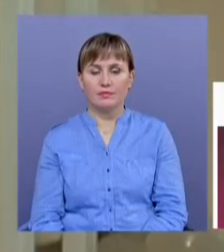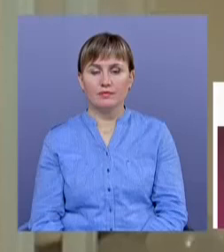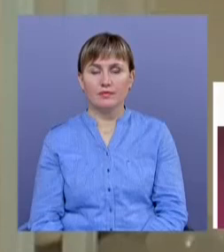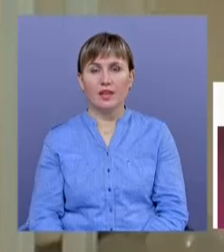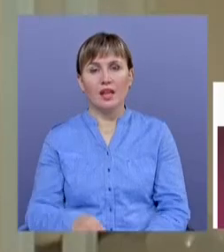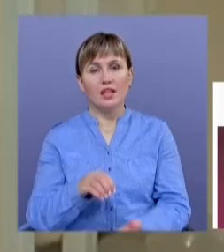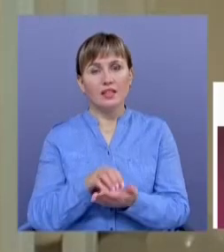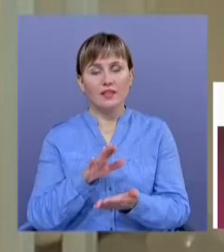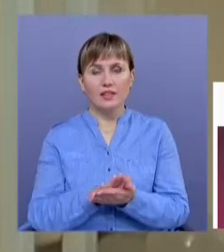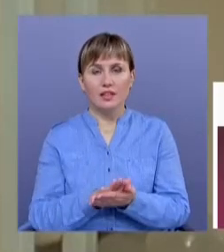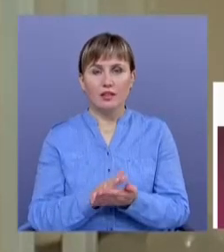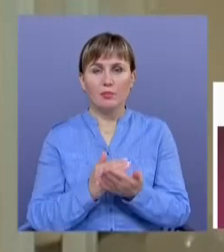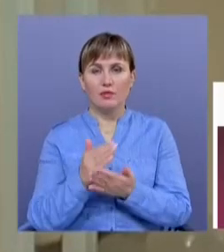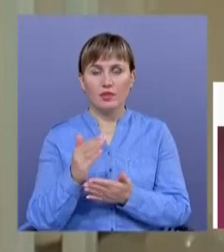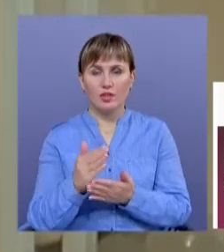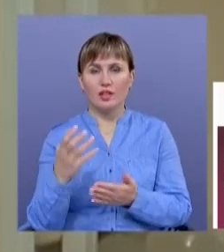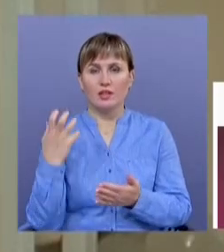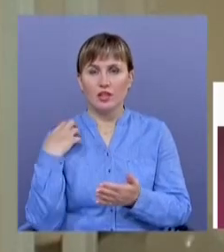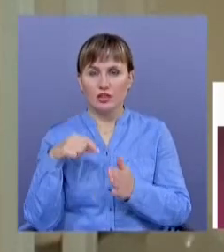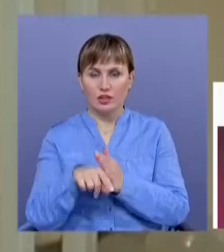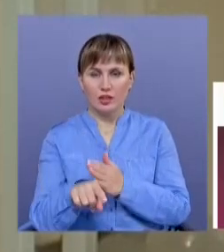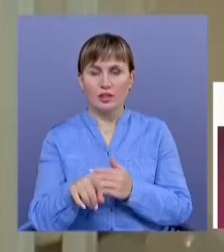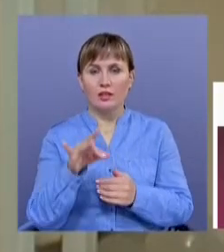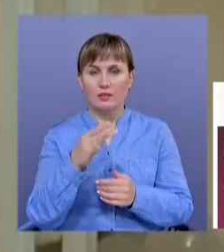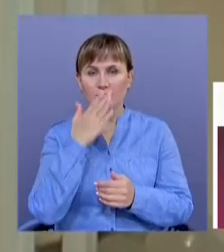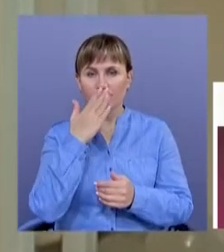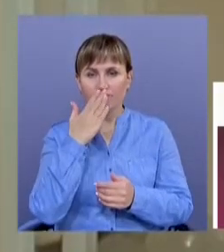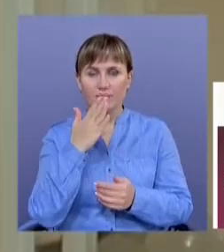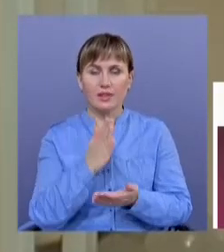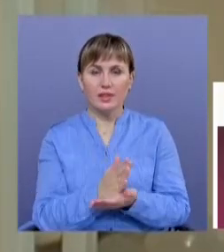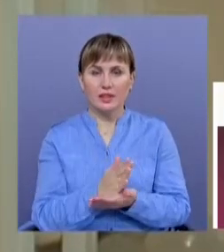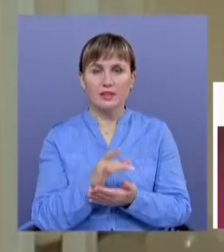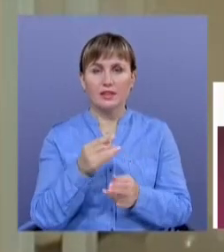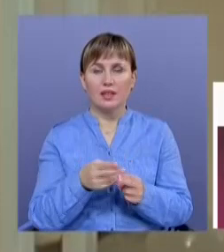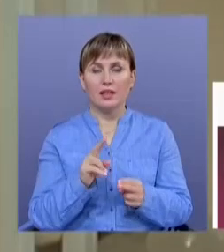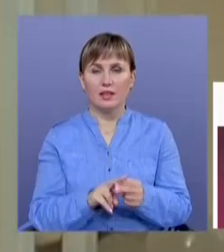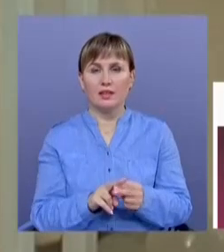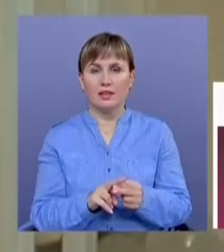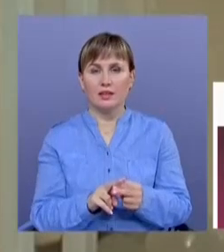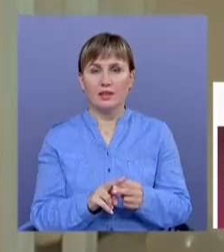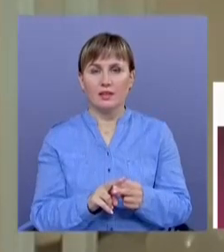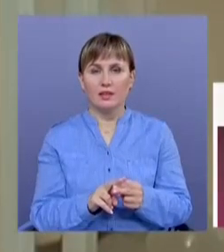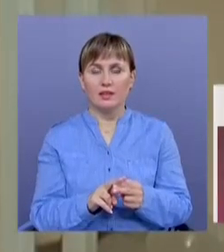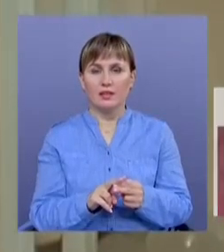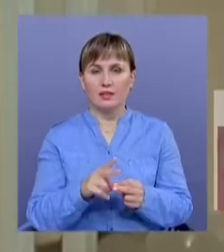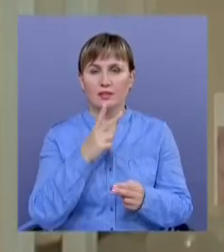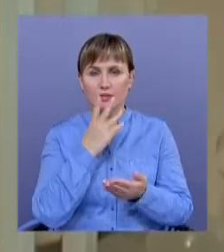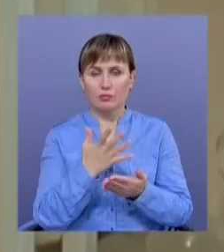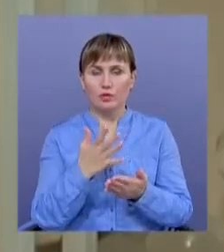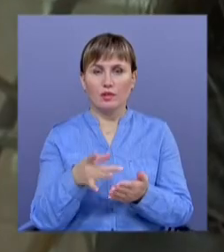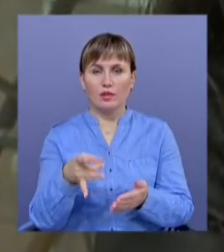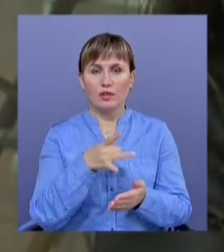повышение концентрации по диоксиду азота и по диоксиду серы. Это замечены в